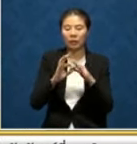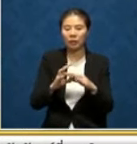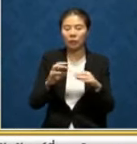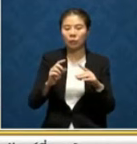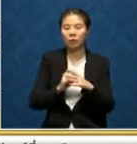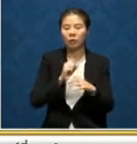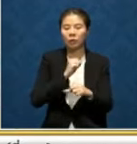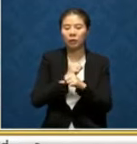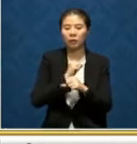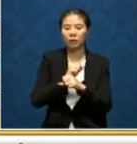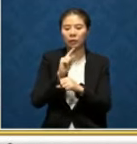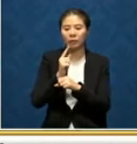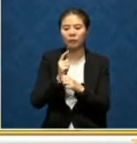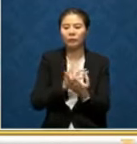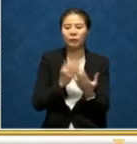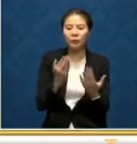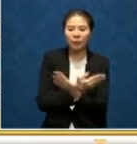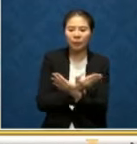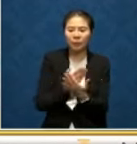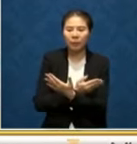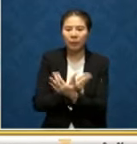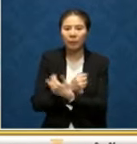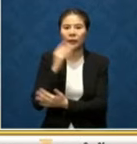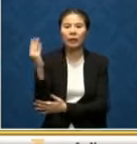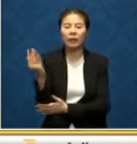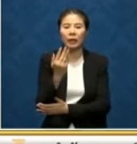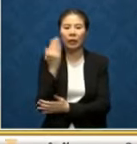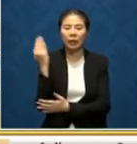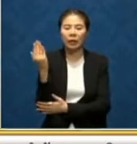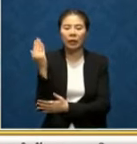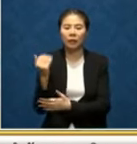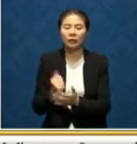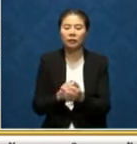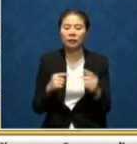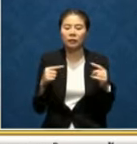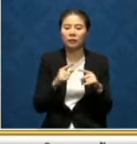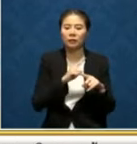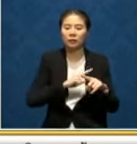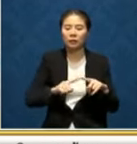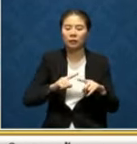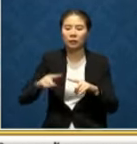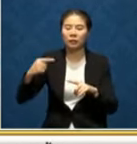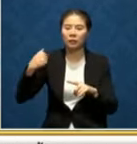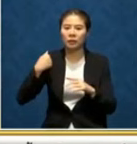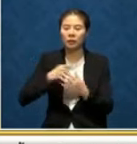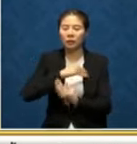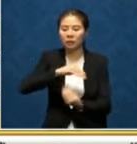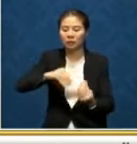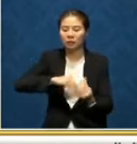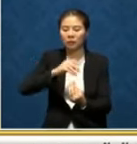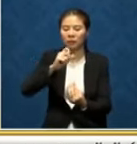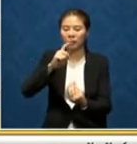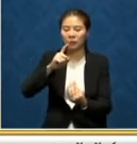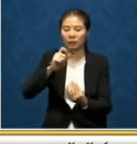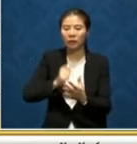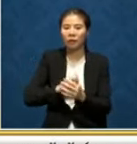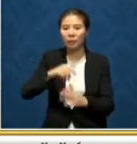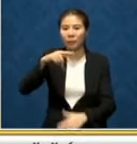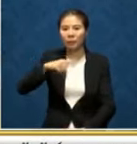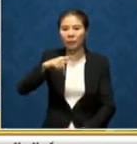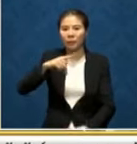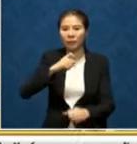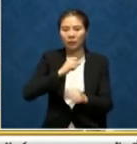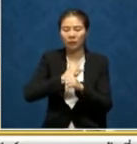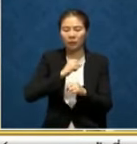ทายใหม่ๆกับการเปลี่ยนแปลงสภาพภูมิอากาศหรือปรากฏการณ์เอลนีโญและในเขตเศรษฐกิจพิเศษเองก็เป็นพื้นที่ที่